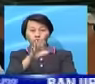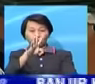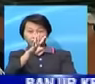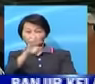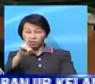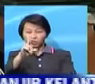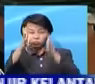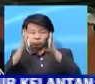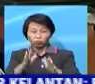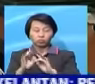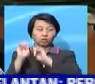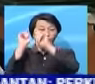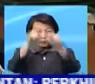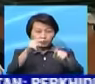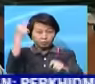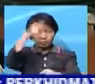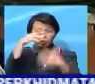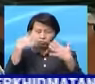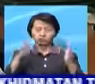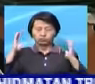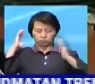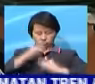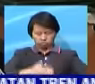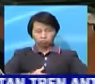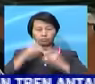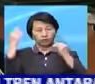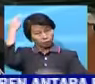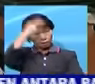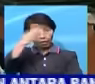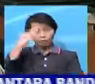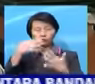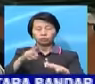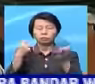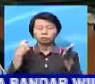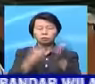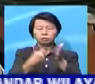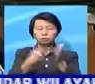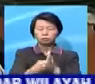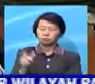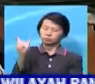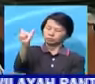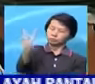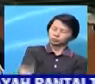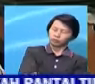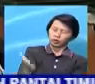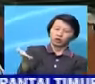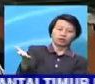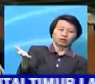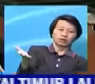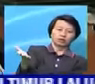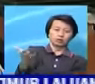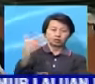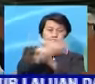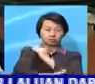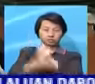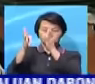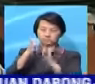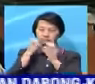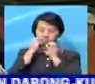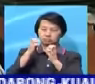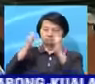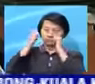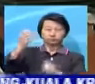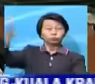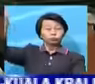4,000 orang. Mereka ni dah menunaikan ibadah haji. Tiba-tiba seorang negarawan,